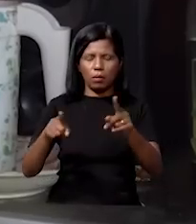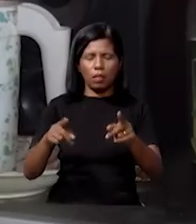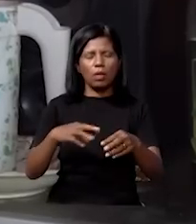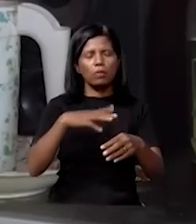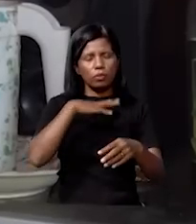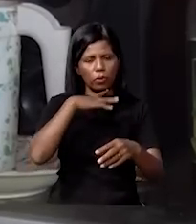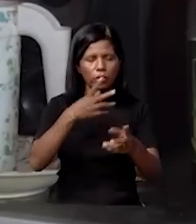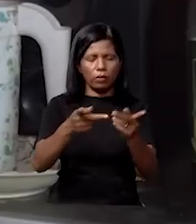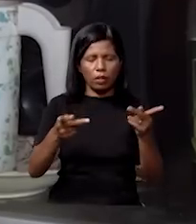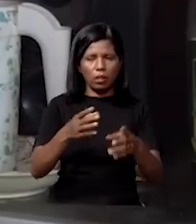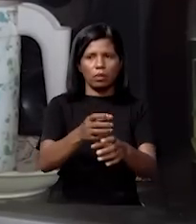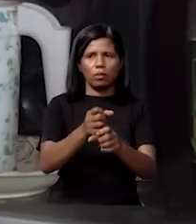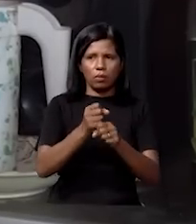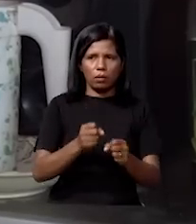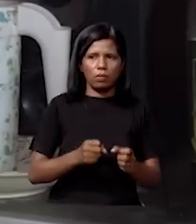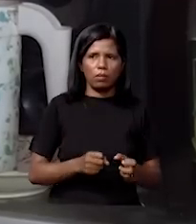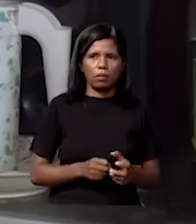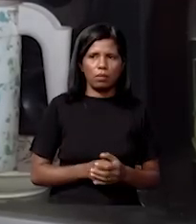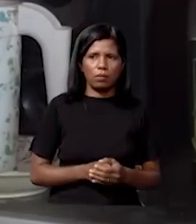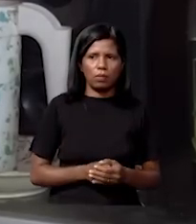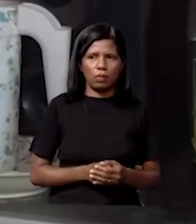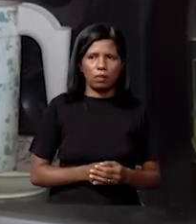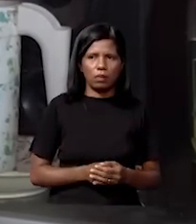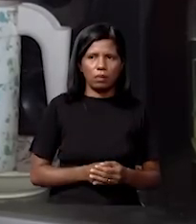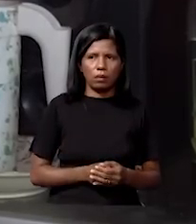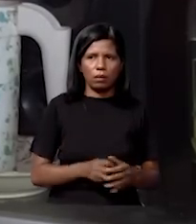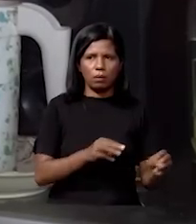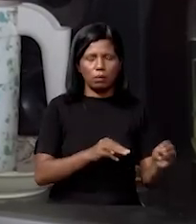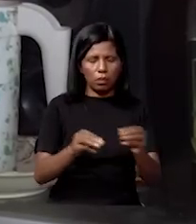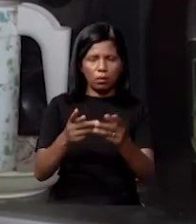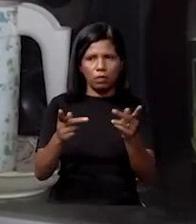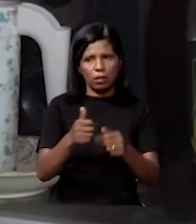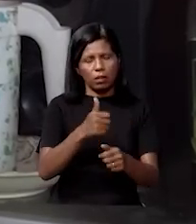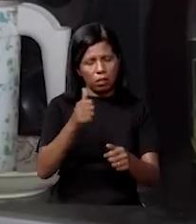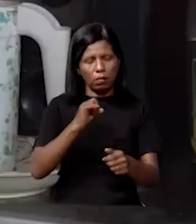au mudan ha ba patin selo ka ba